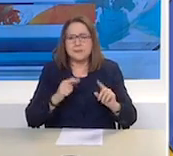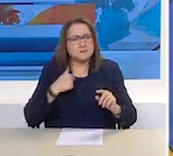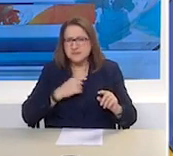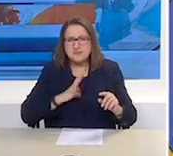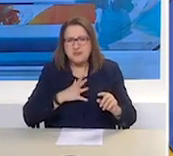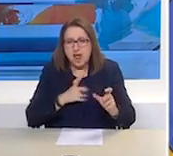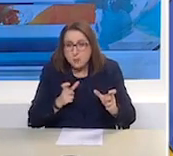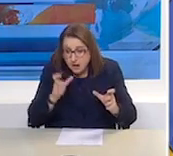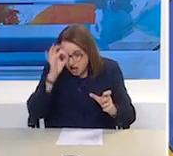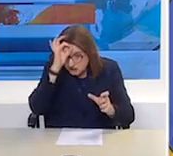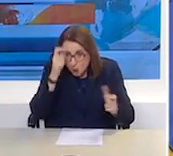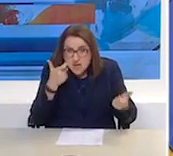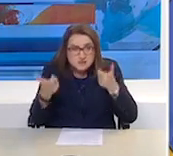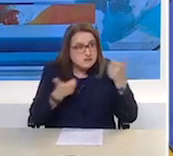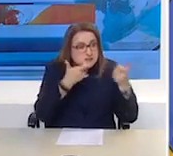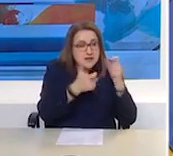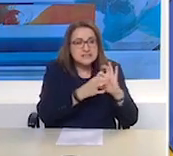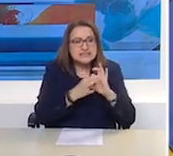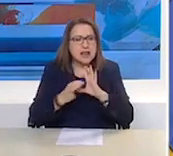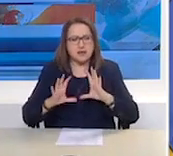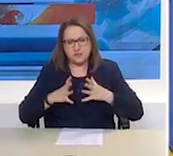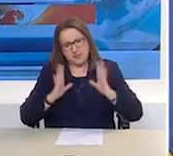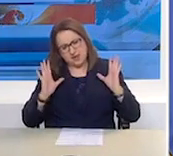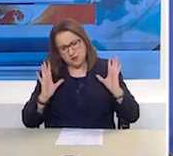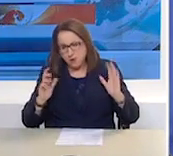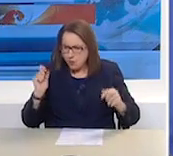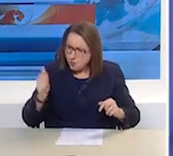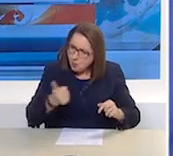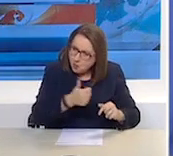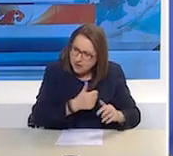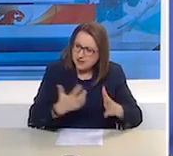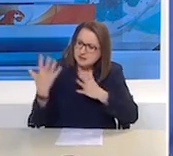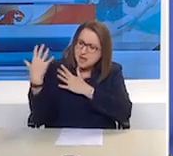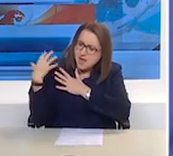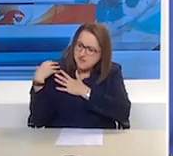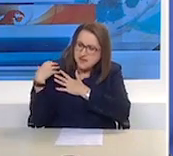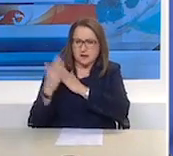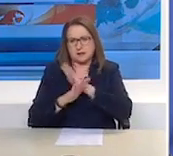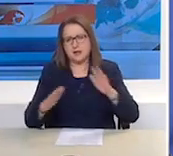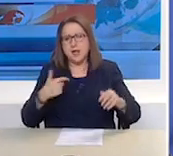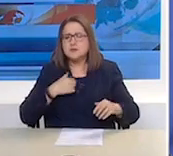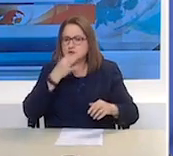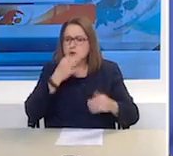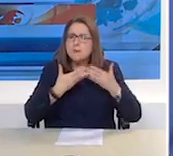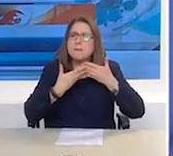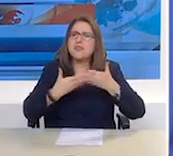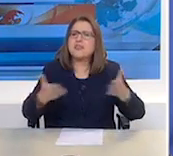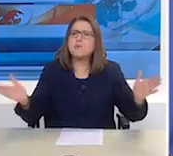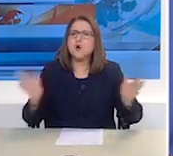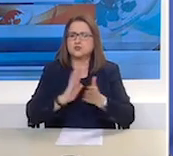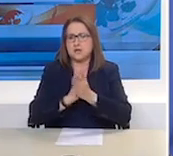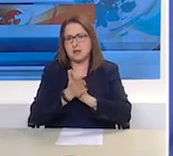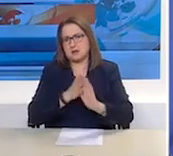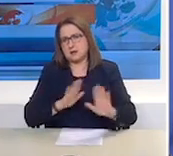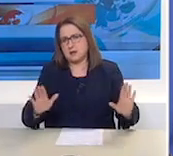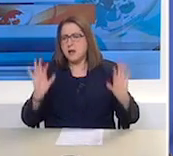μας. Προφανώς είναι και θέμα ατομικής ευθύνης και νομίζω ότι αυτό που έχουμε πει δημόσια το έχουμε πει για κάθε περίπτωση και